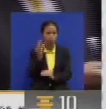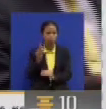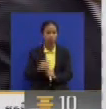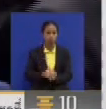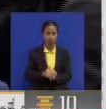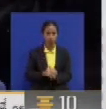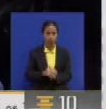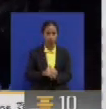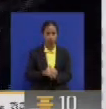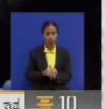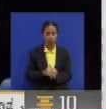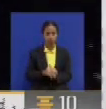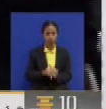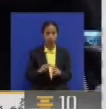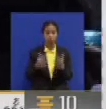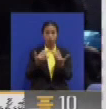ยมาตลอดตั้งสมัยไทยรักไทยแล้ว